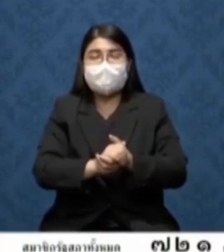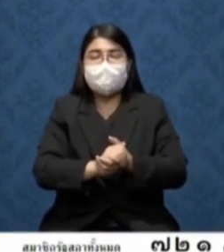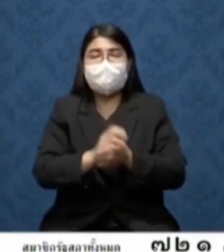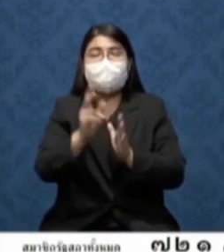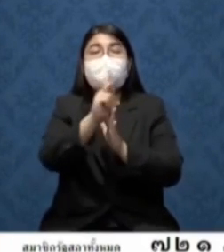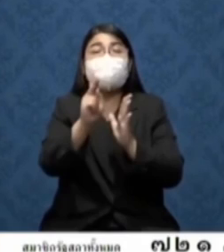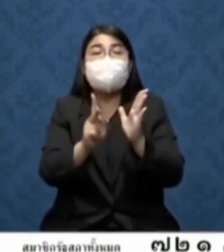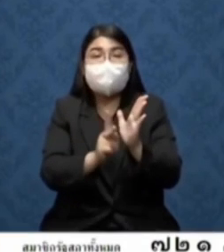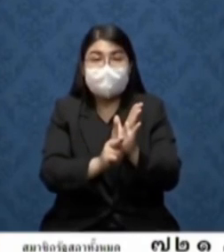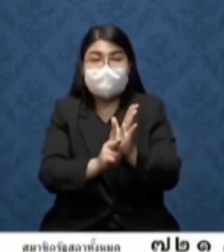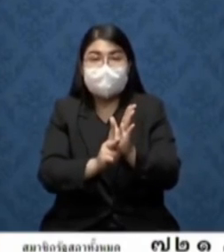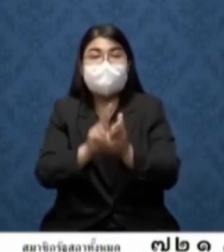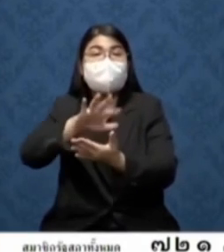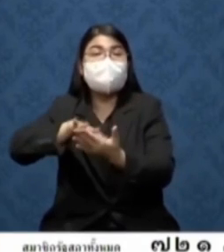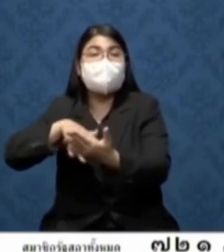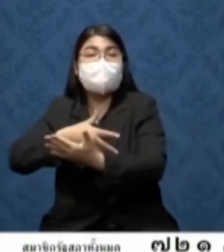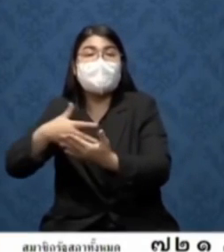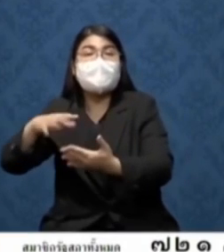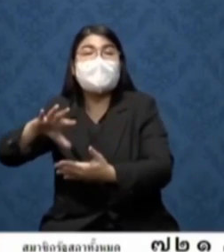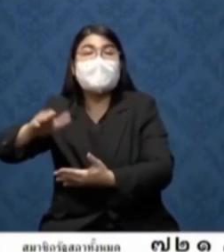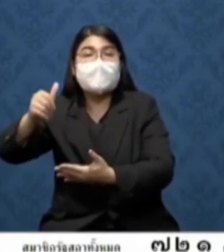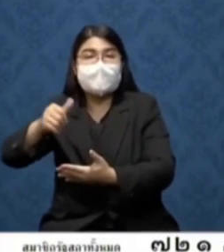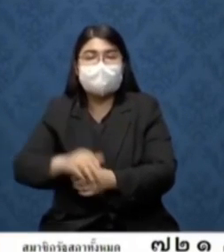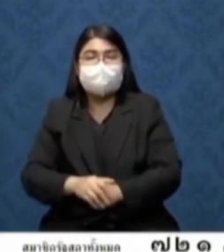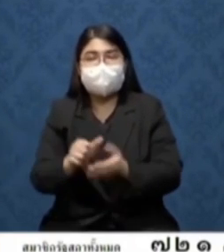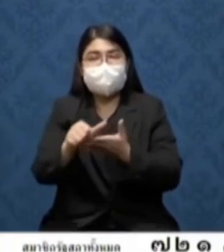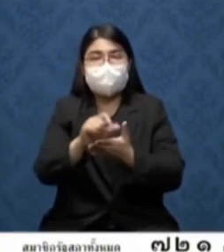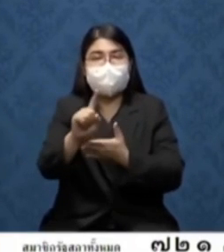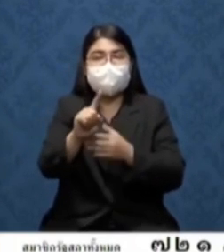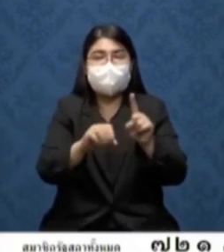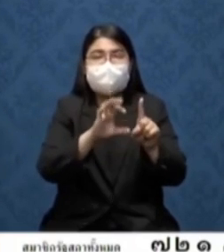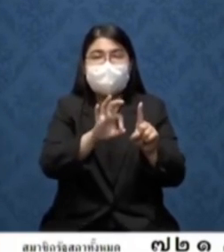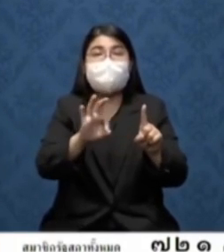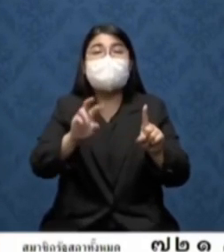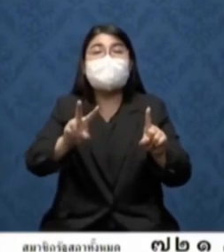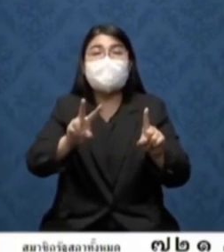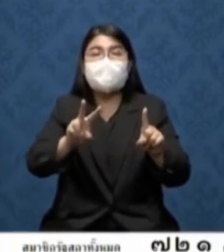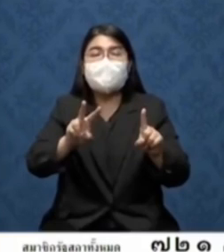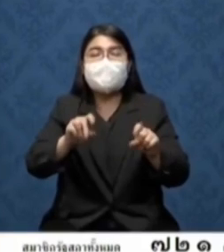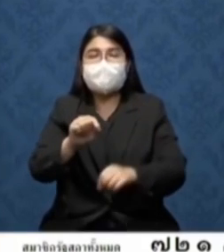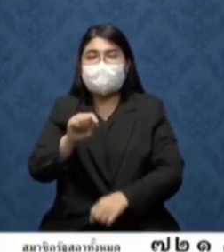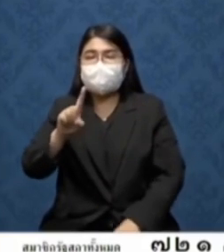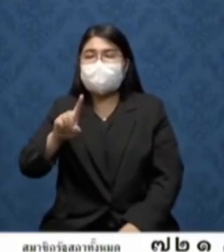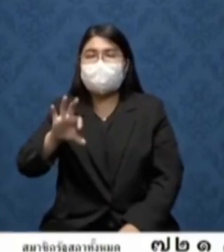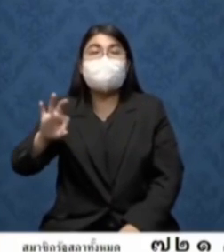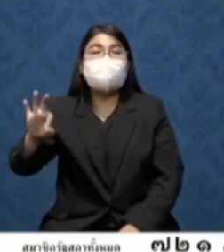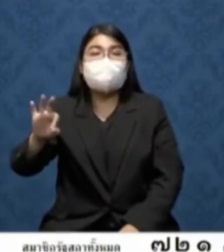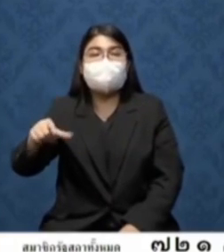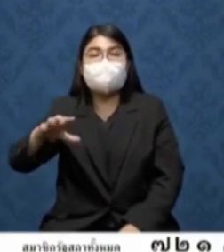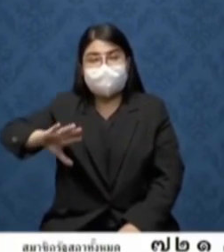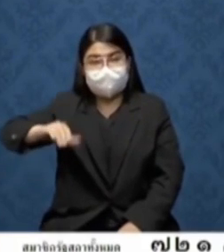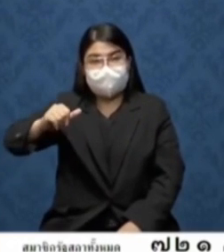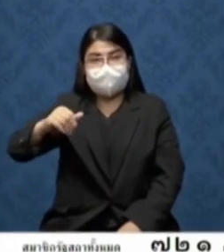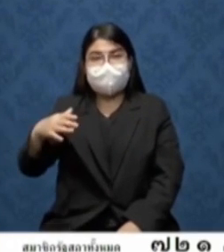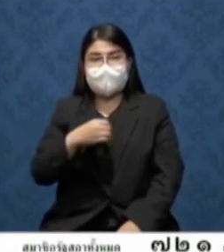แก้ไขในปี1992และในปี1999ที่ให้อำนาจเมืองในแต่ละเมืองกำหนด